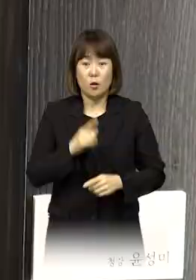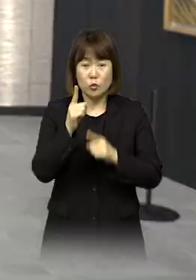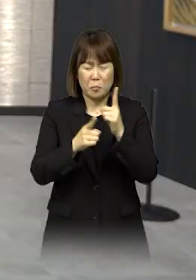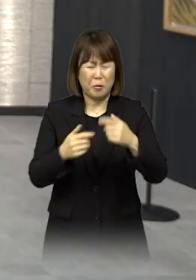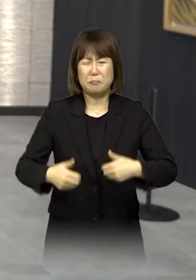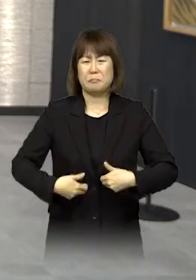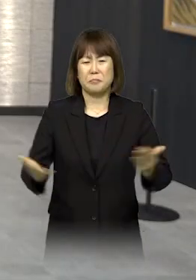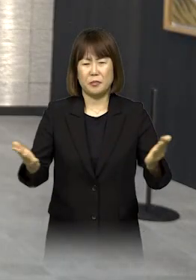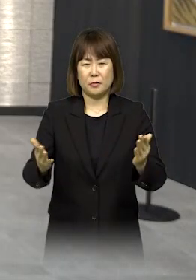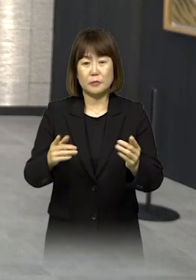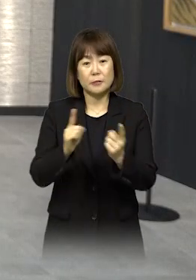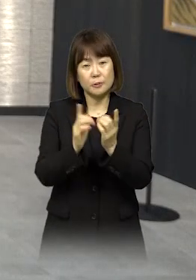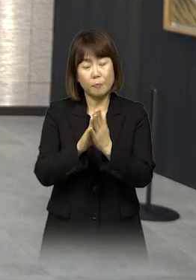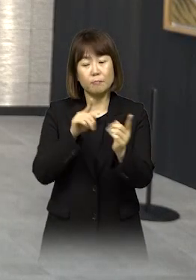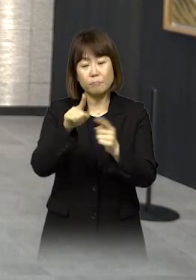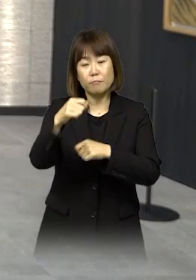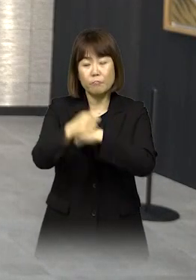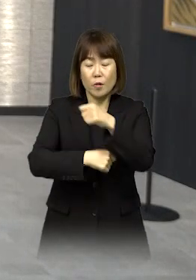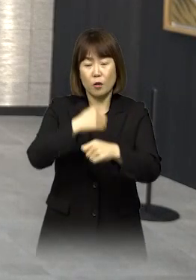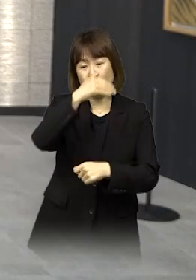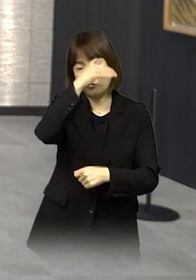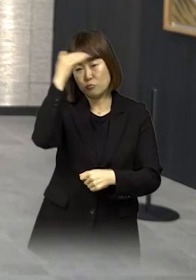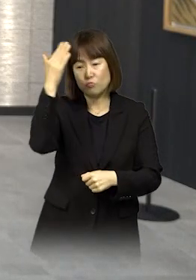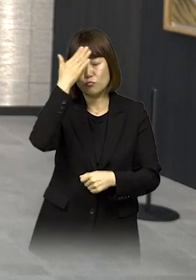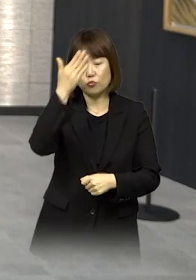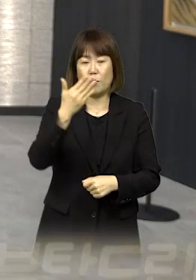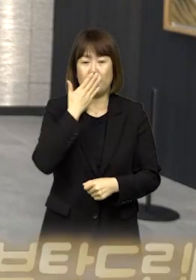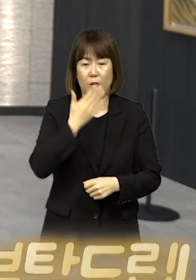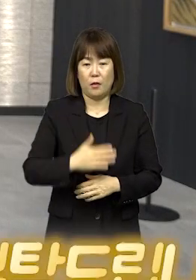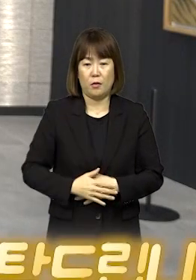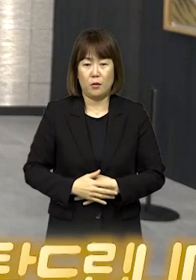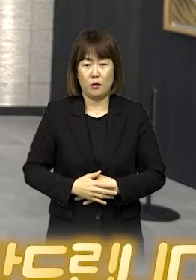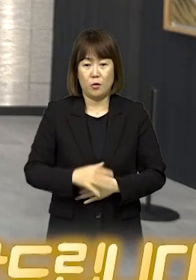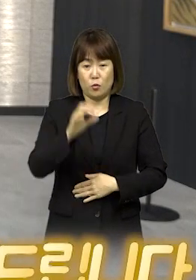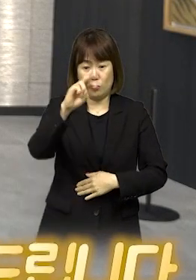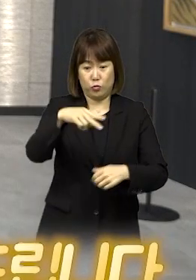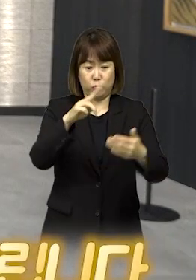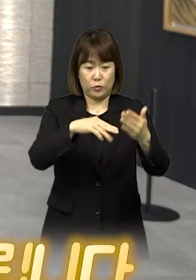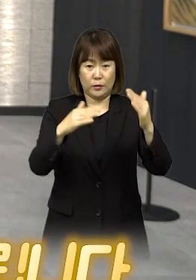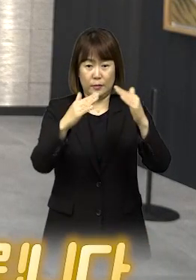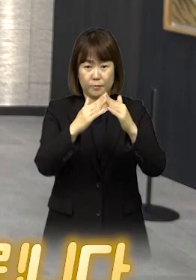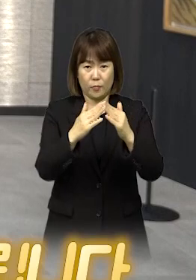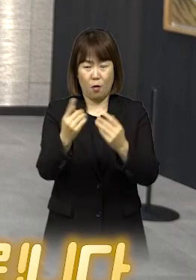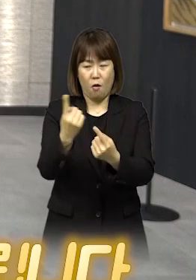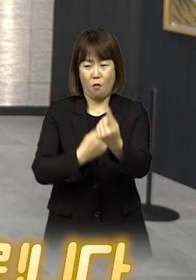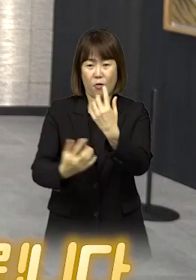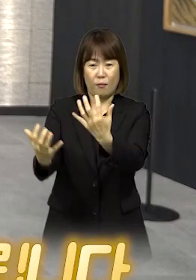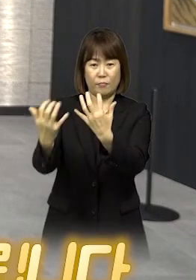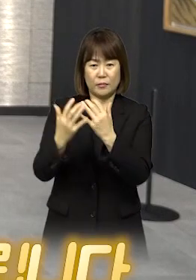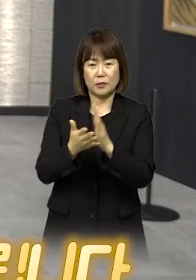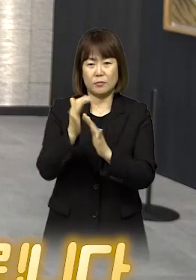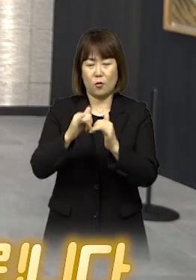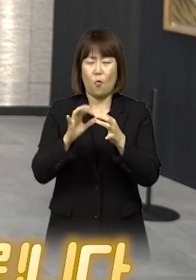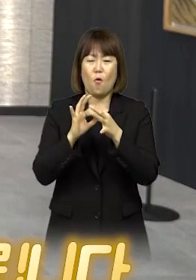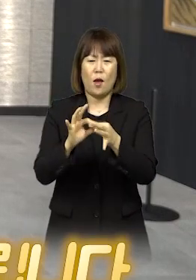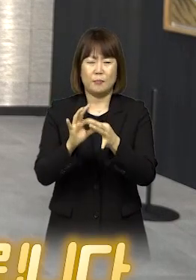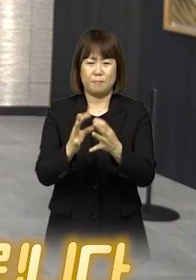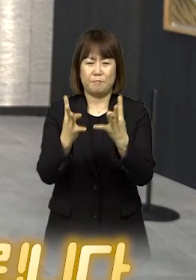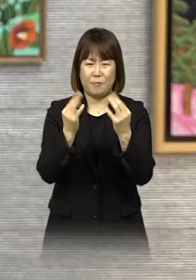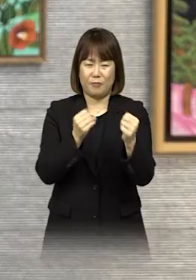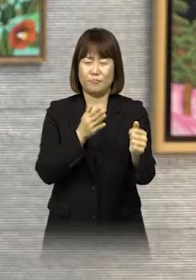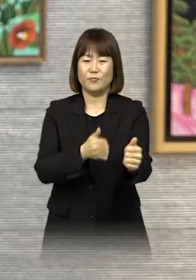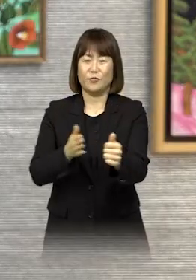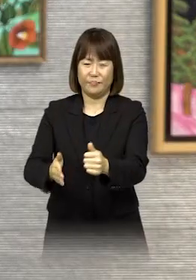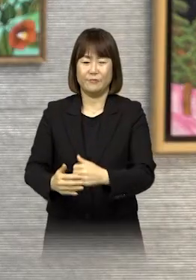신청 없이 무료로 자유롭게 관람이 가능하니 윤현진 도서관에 방문하시는 시민분들의 많은 관심 부탁드리겠습니다